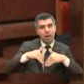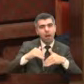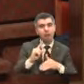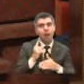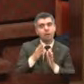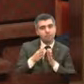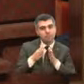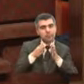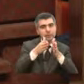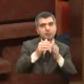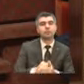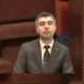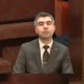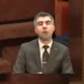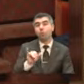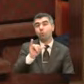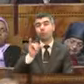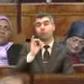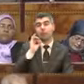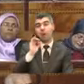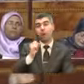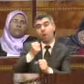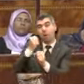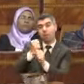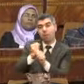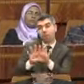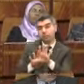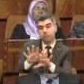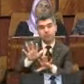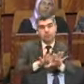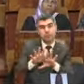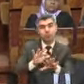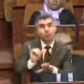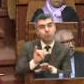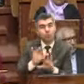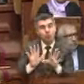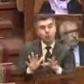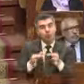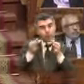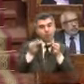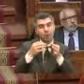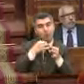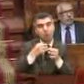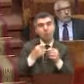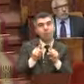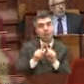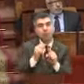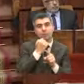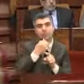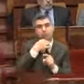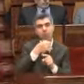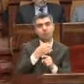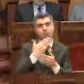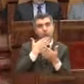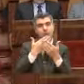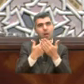التي ستتخذونها لجرد المناطق المتضررة؟ وما هي التدابير الكفيلة لمعالجة ضررها؟ وشكرا.